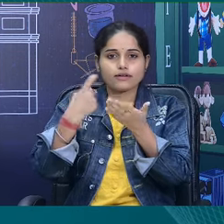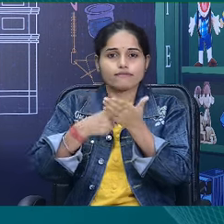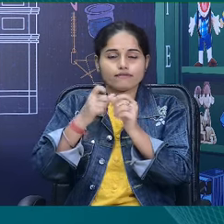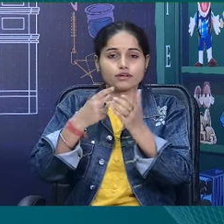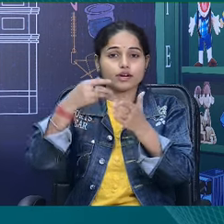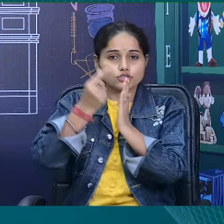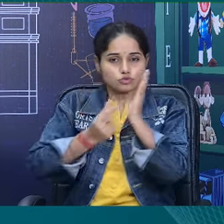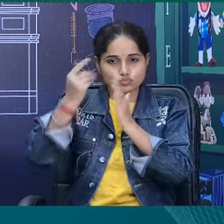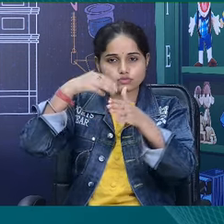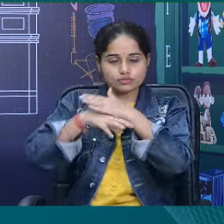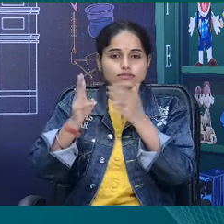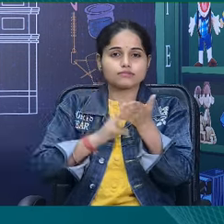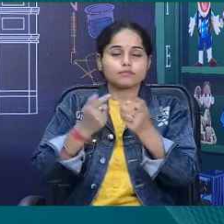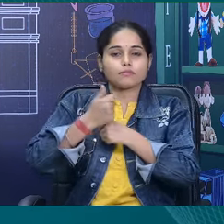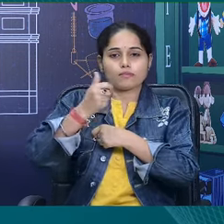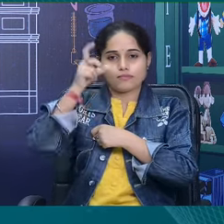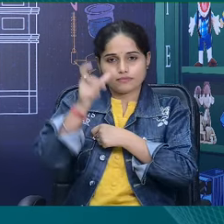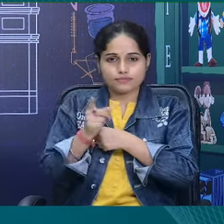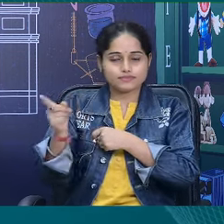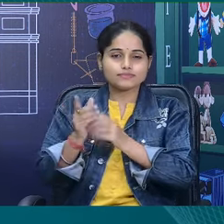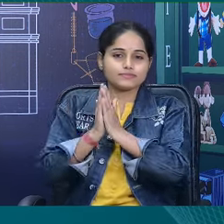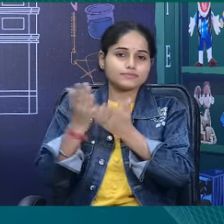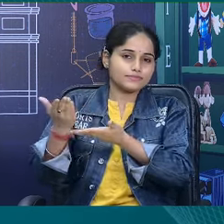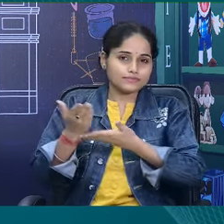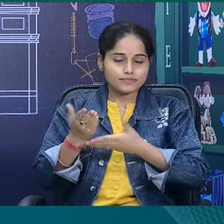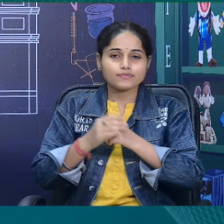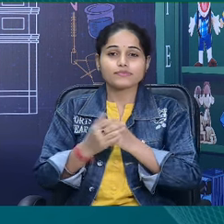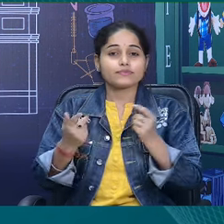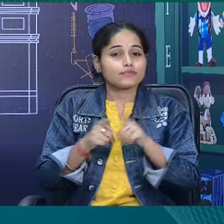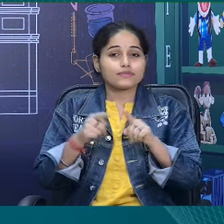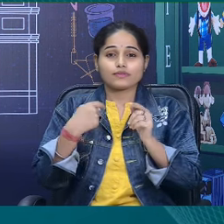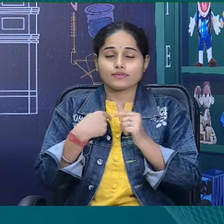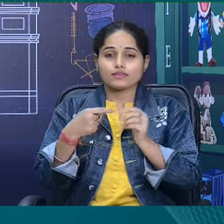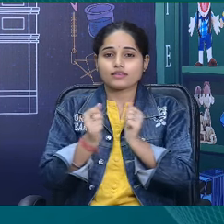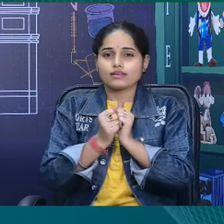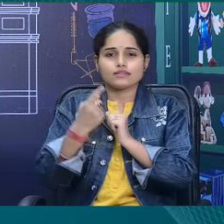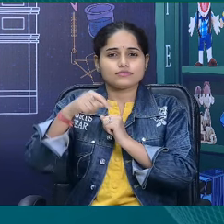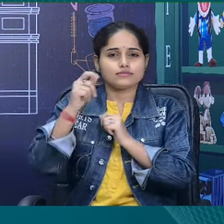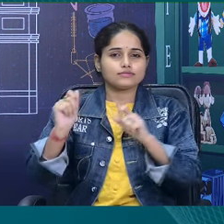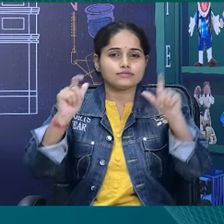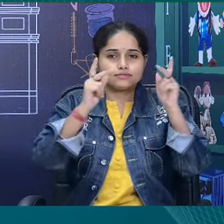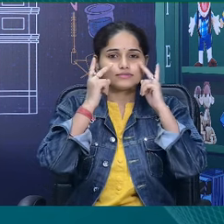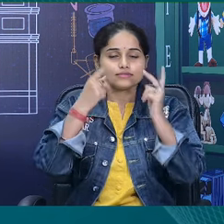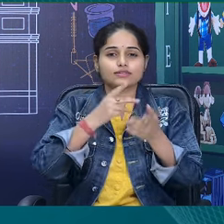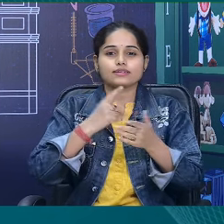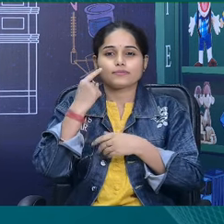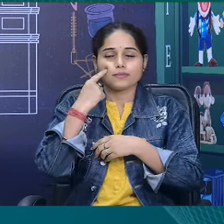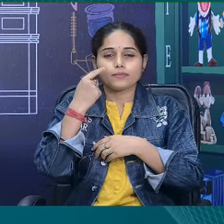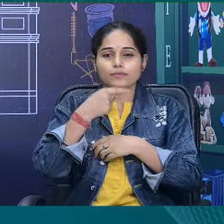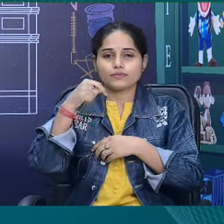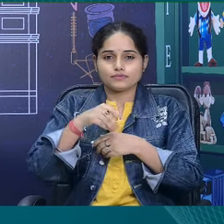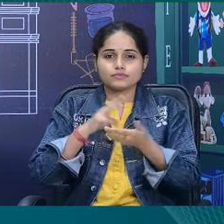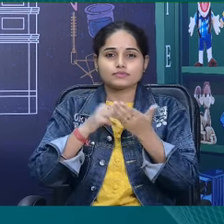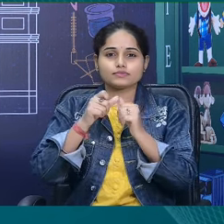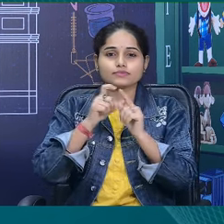बहुत-बहुत स्वागत है थैंक यू सर थैंक यू सो मच और हमारे साथ इंटरप्रेटर के तौर पर पर आप देख रहे हैं स्क्रीन पर मधु को जो आज के